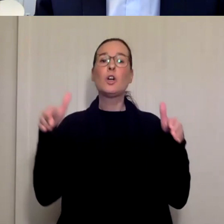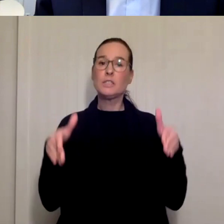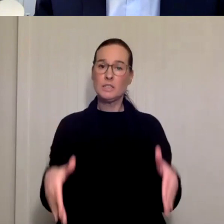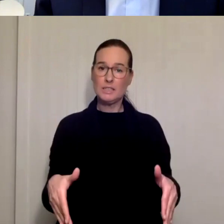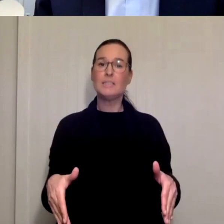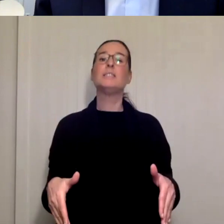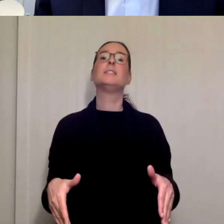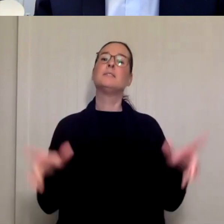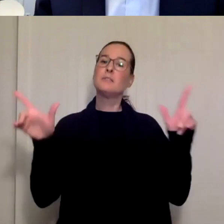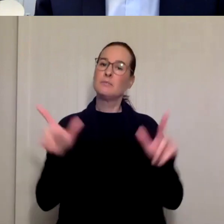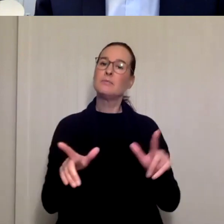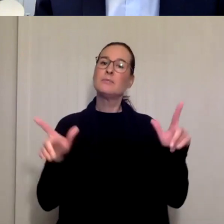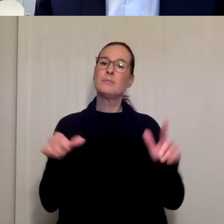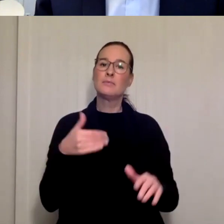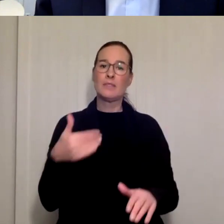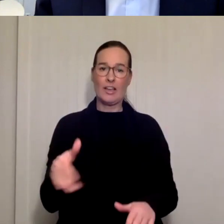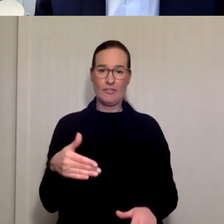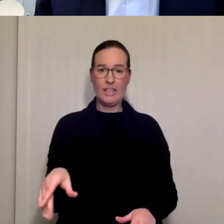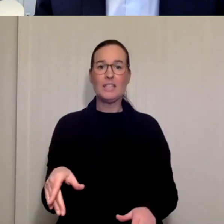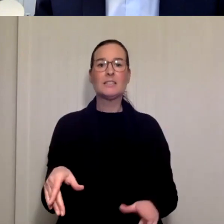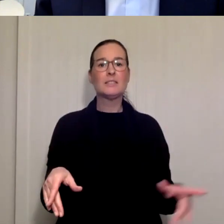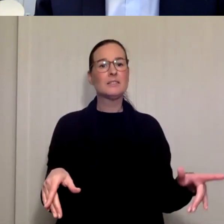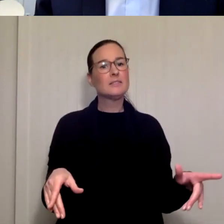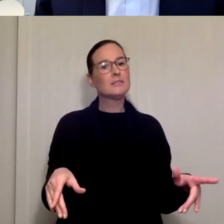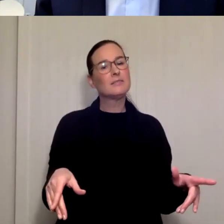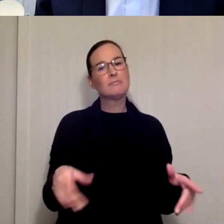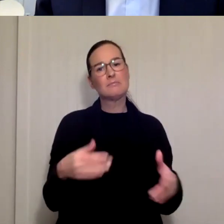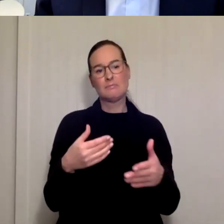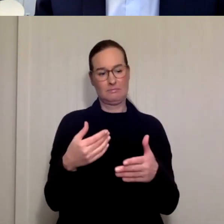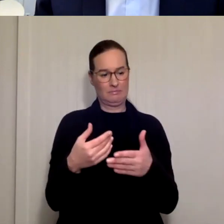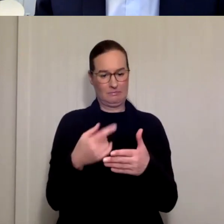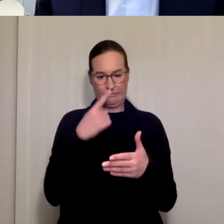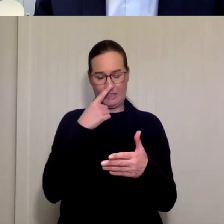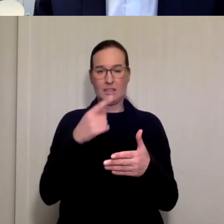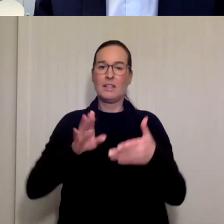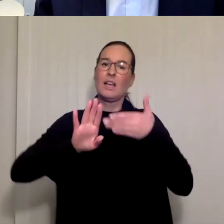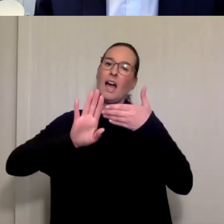teilgenommen. Was Abstandshalten anging, was